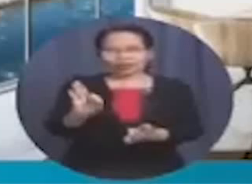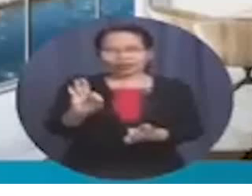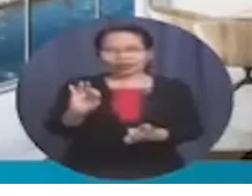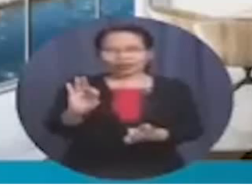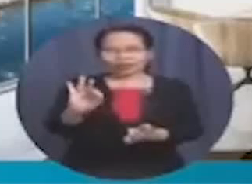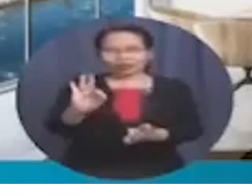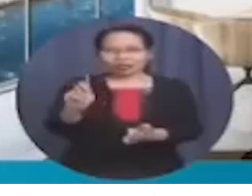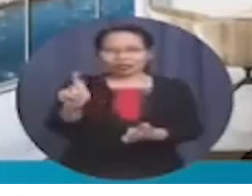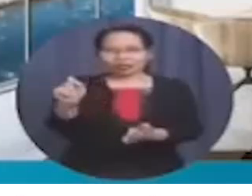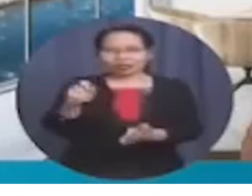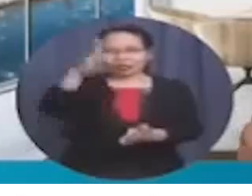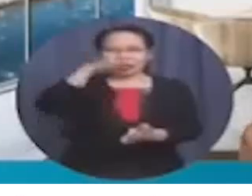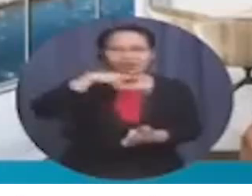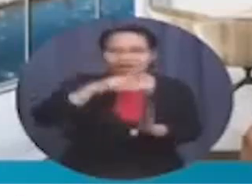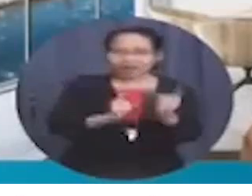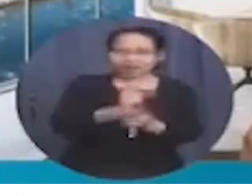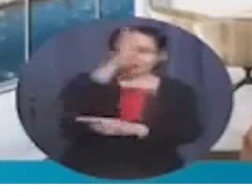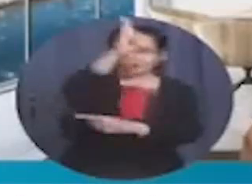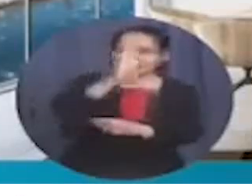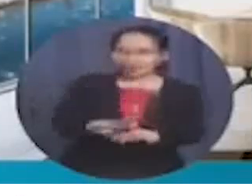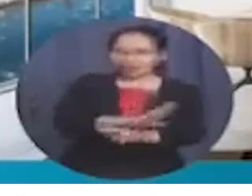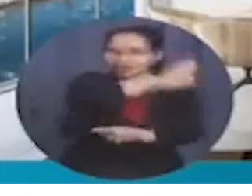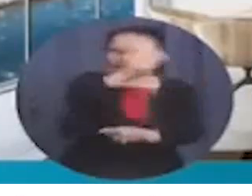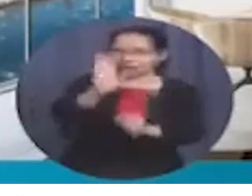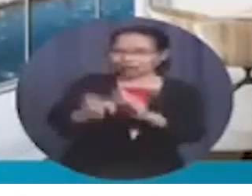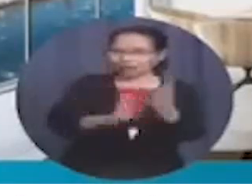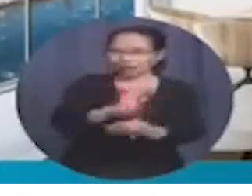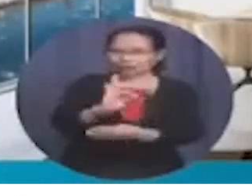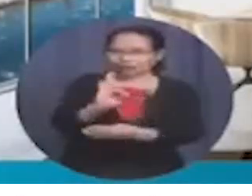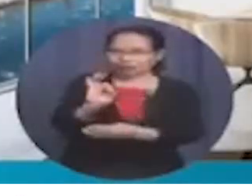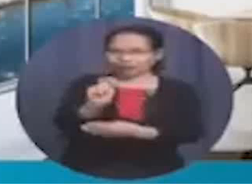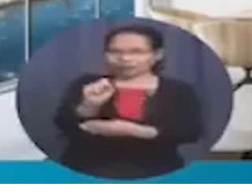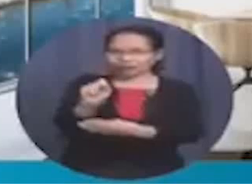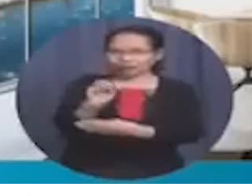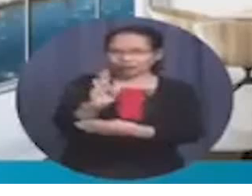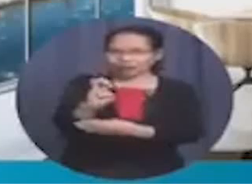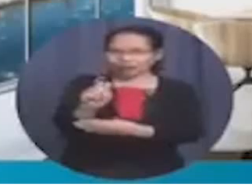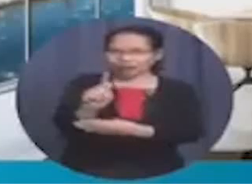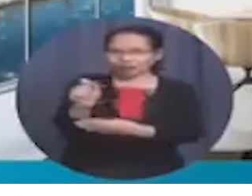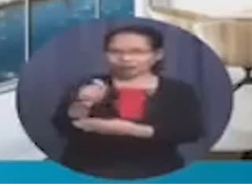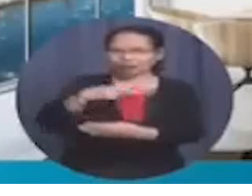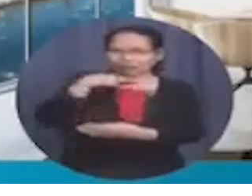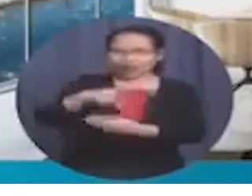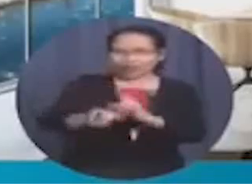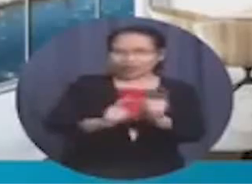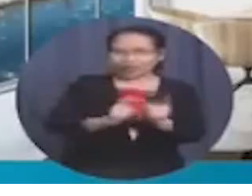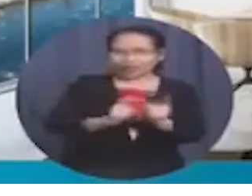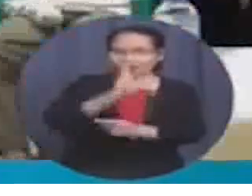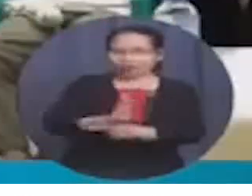Diyos. Ang Diyos hindi nagbabago. In Him, there is no paralogy.